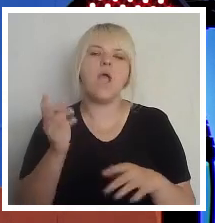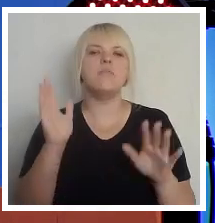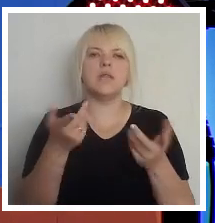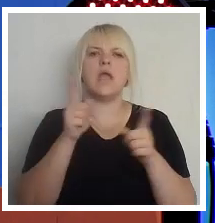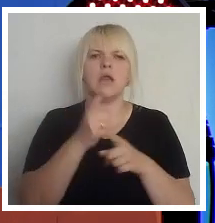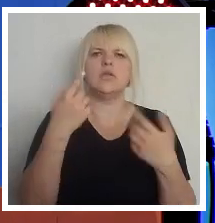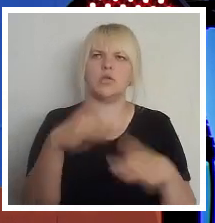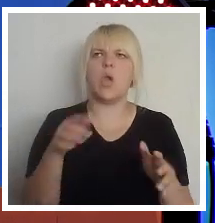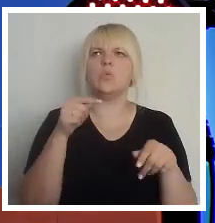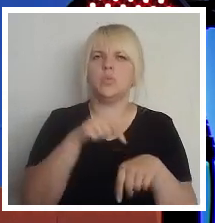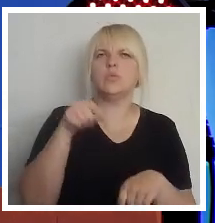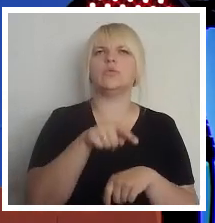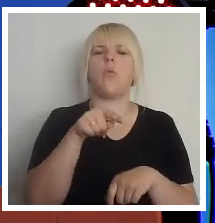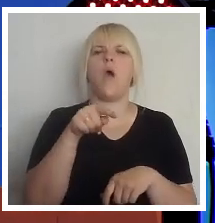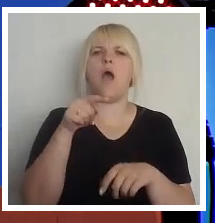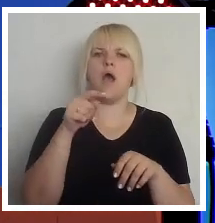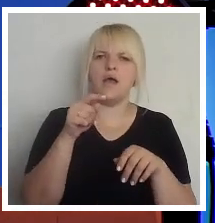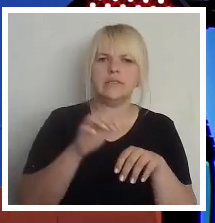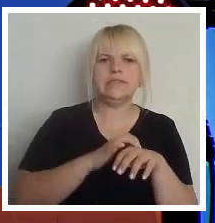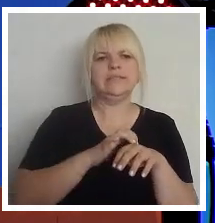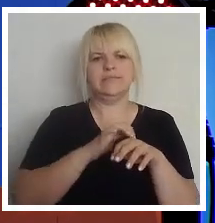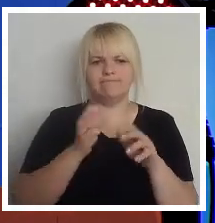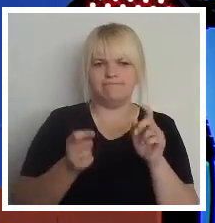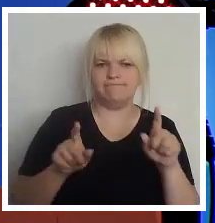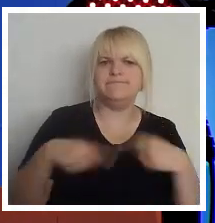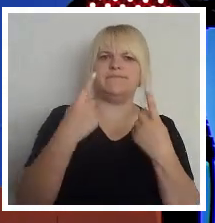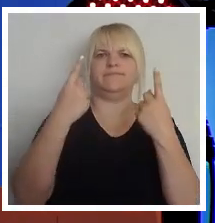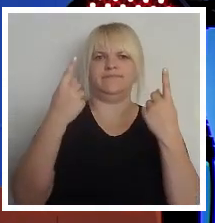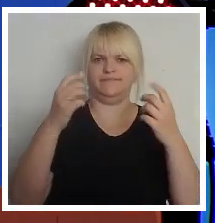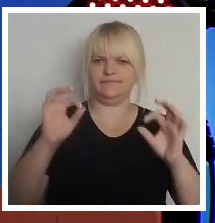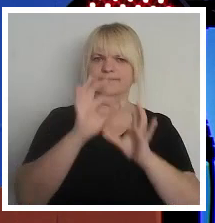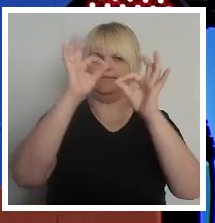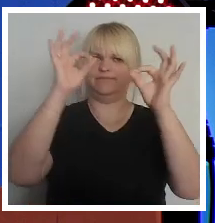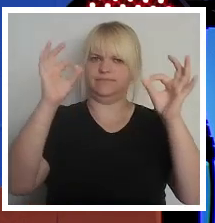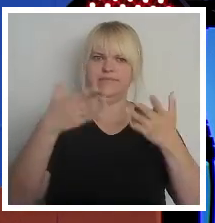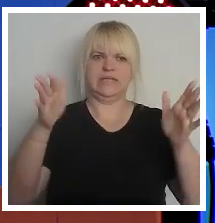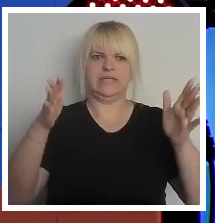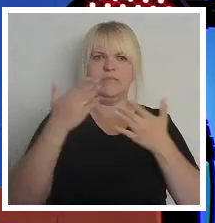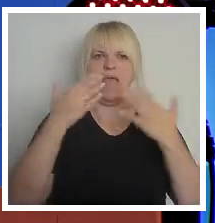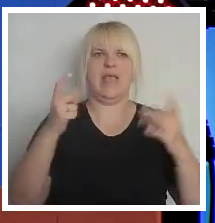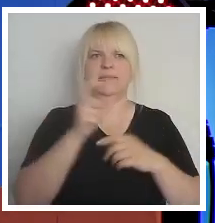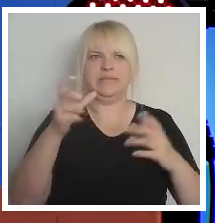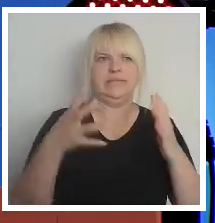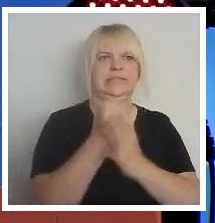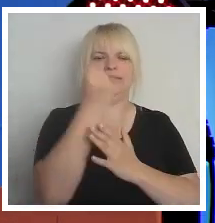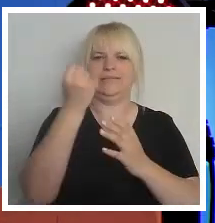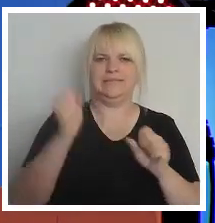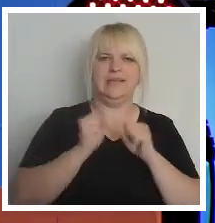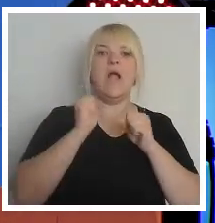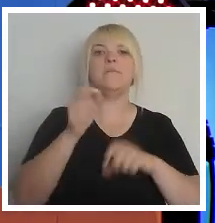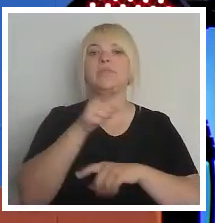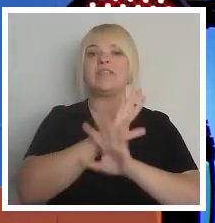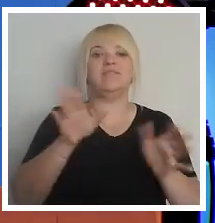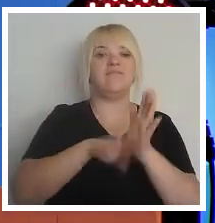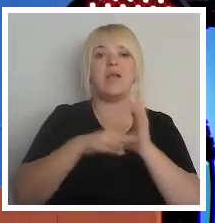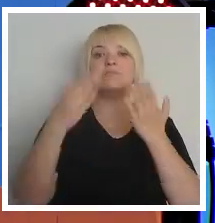jutuši to nervu iegulties tajā plūsmā, kas mēģina ka pēdējā brīdī vēl kaut ko saglābt. Jo šis, ir nevis, nu, šis varbūt ir nevis vienkārši